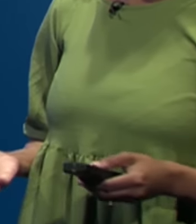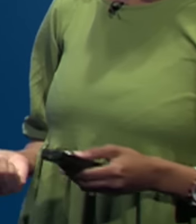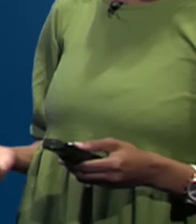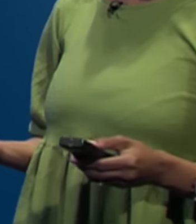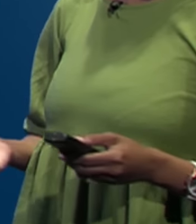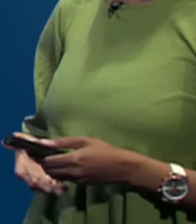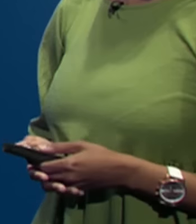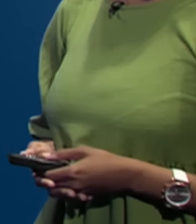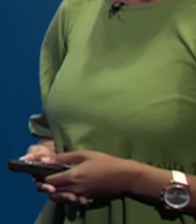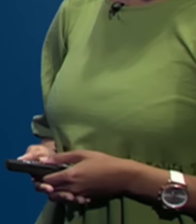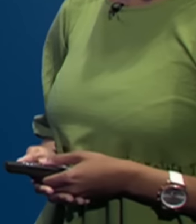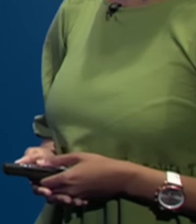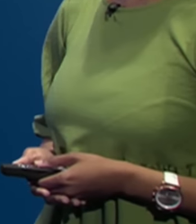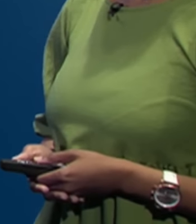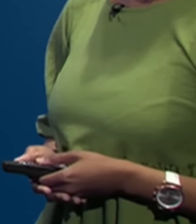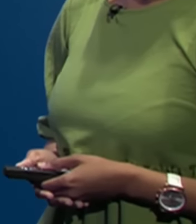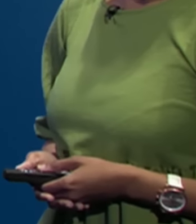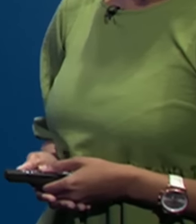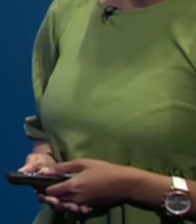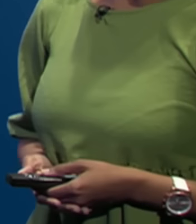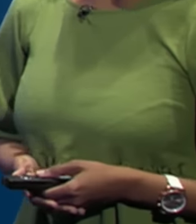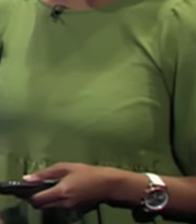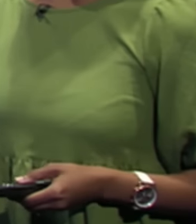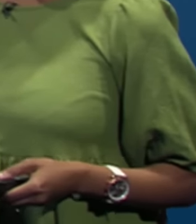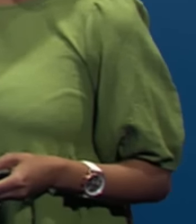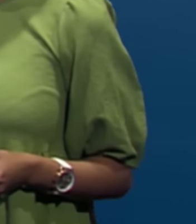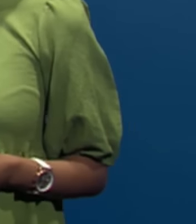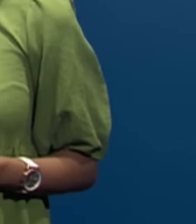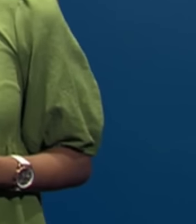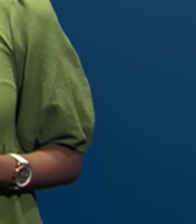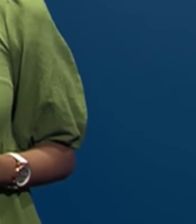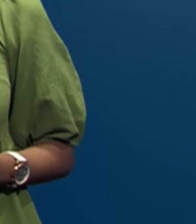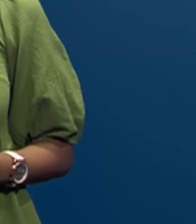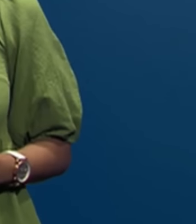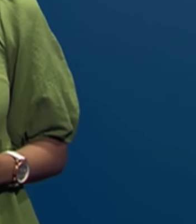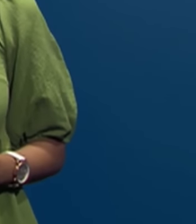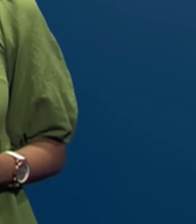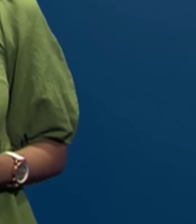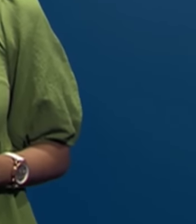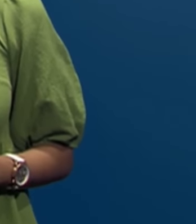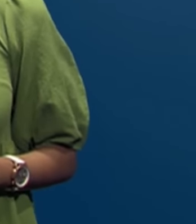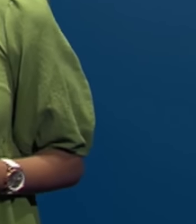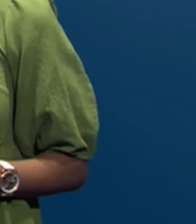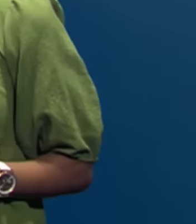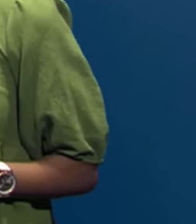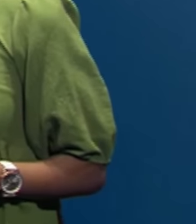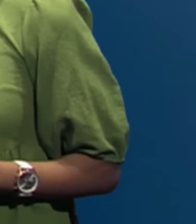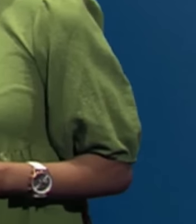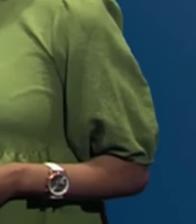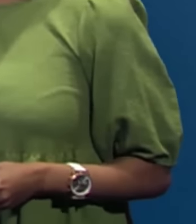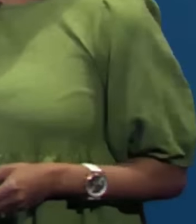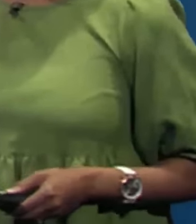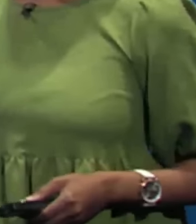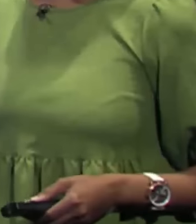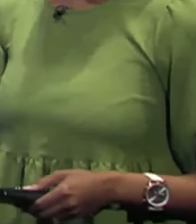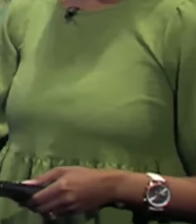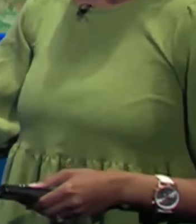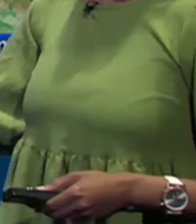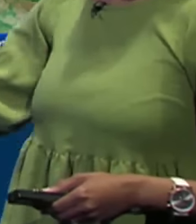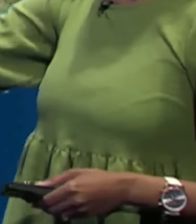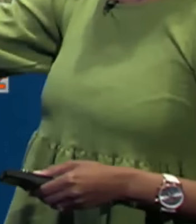gone go nna ka digrata di le 16 go a go di le 34 Kokstad ke re gata di le 13 go a go di le 30 mo Thapameng mo